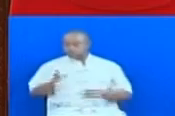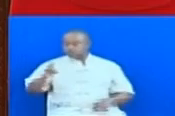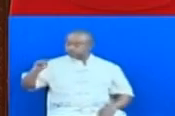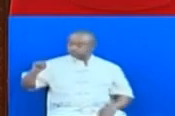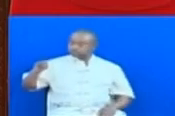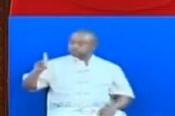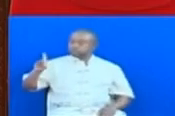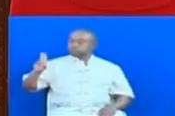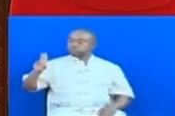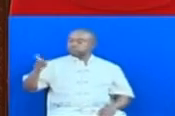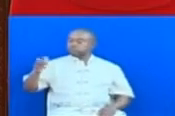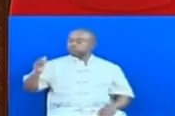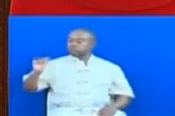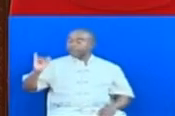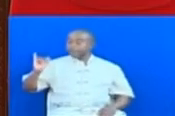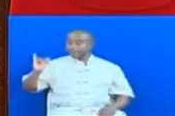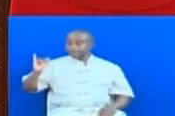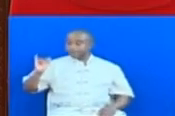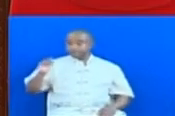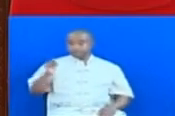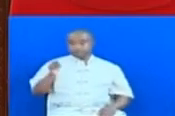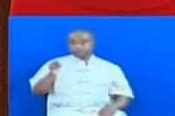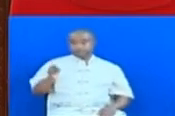kwa maamuzi yake ya